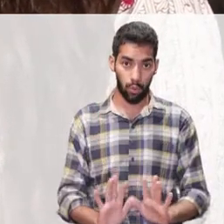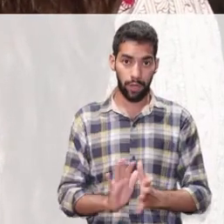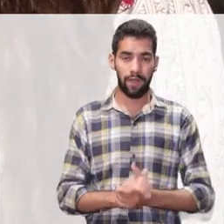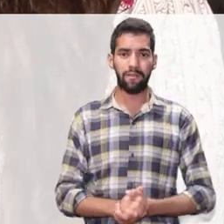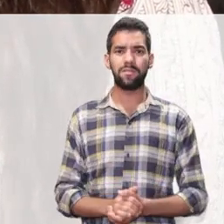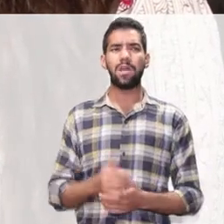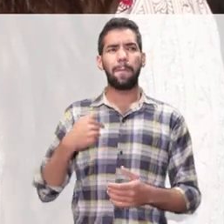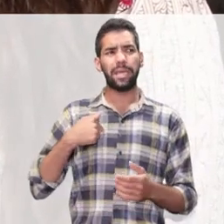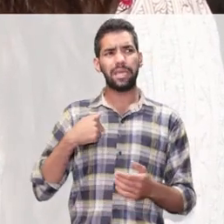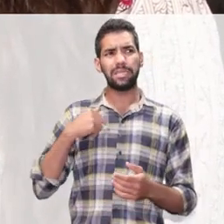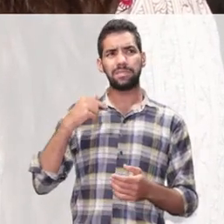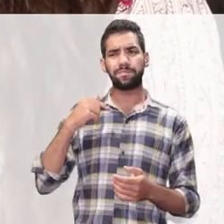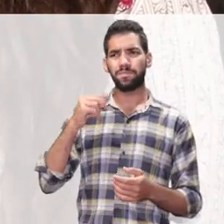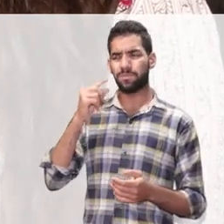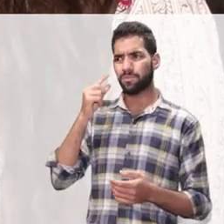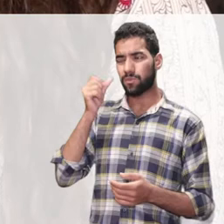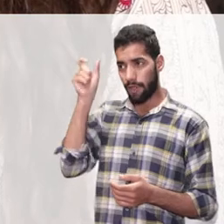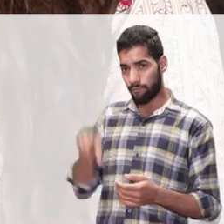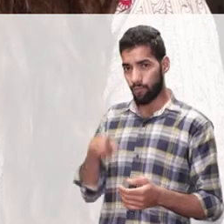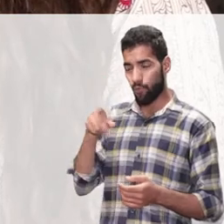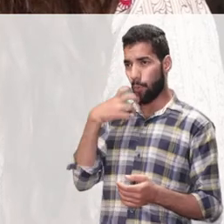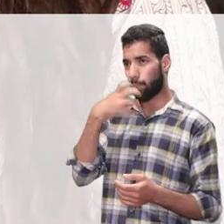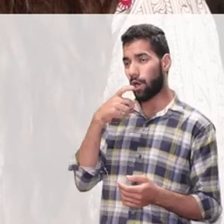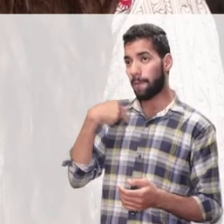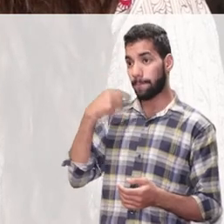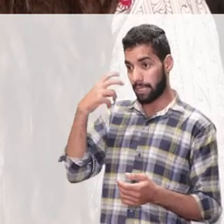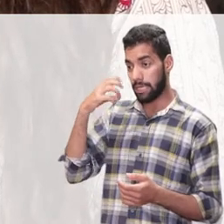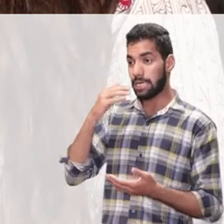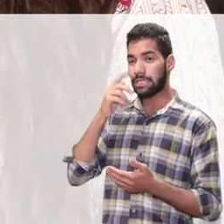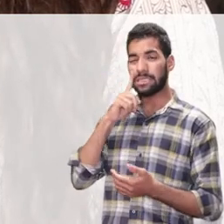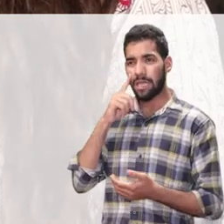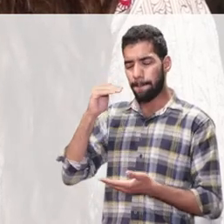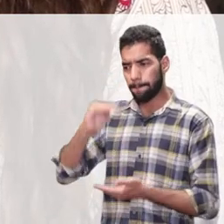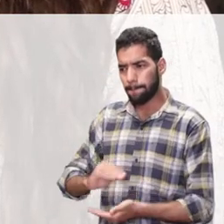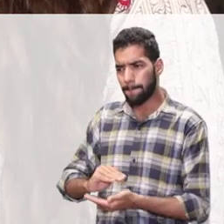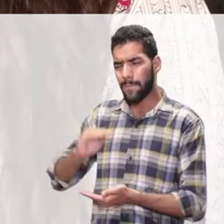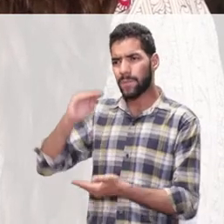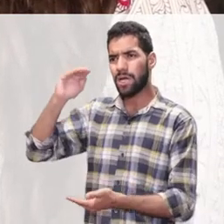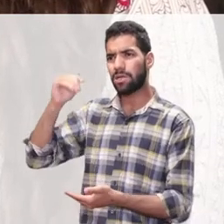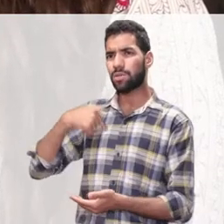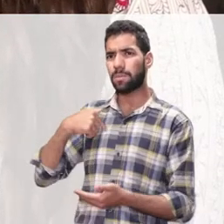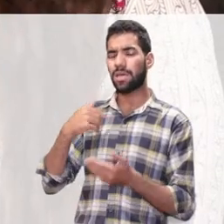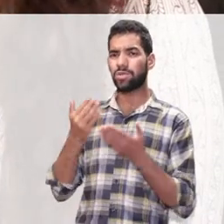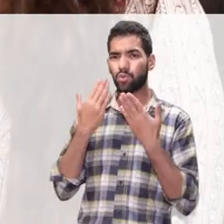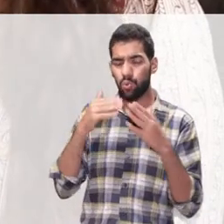सेटिंग यूनिवर्सिटी मेरा शायद जब लास्ट ईयर था जिस वजह से